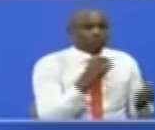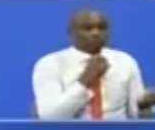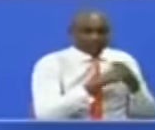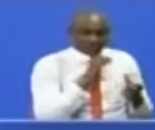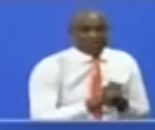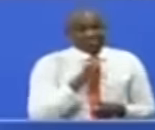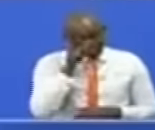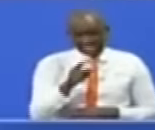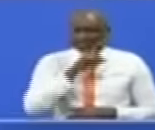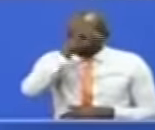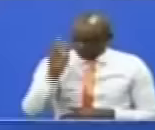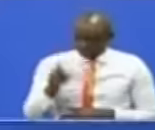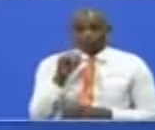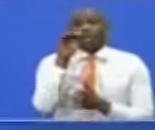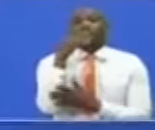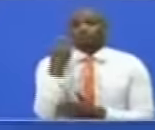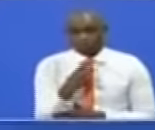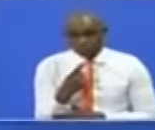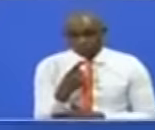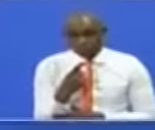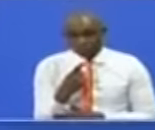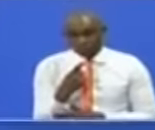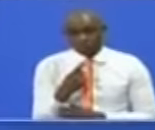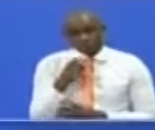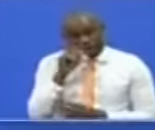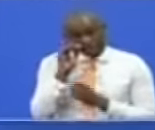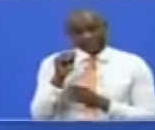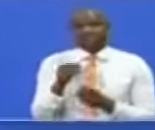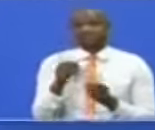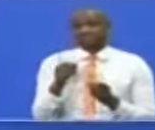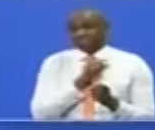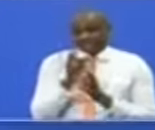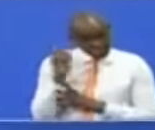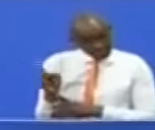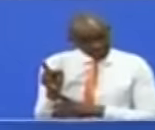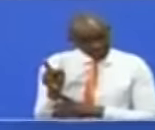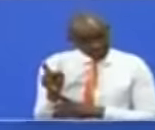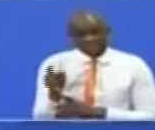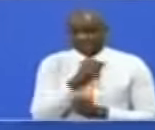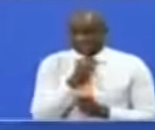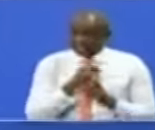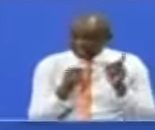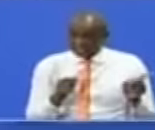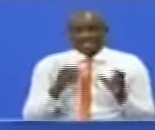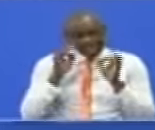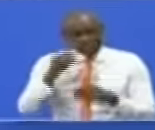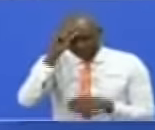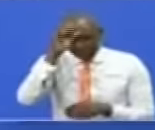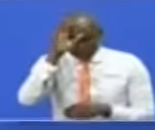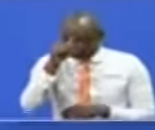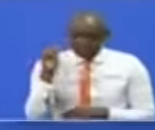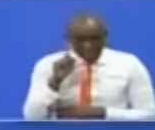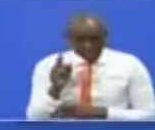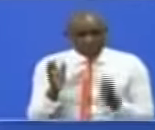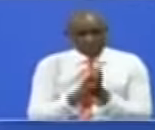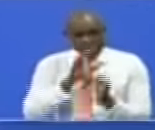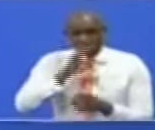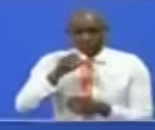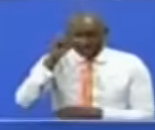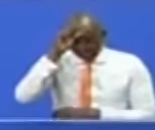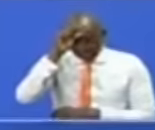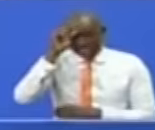swali sasa ingefaa tuulize bwana Murkomen na wenzake kwamba kama serikali kutoka Nairobi na zile serikali tuseme zile za county